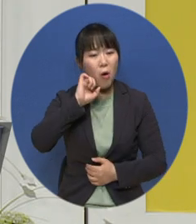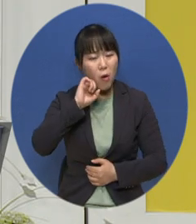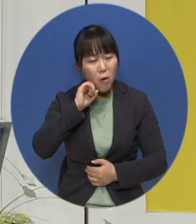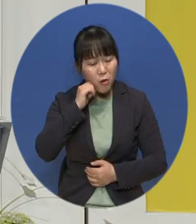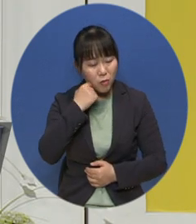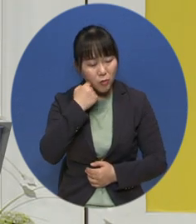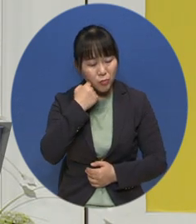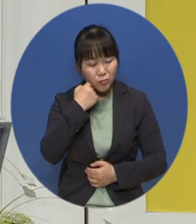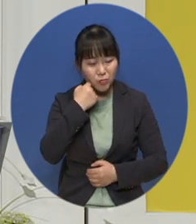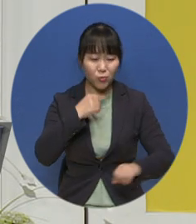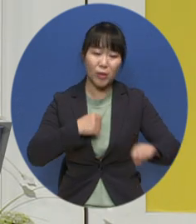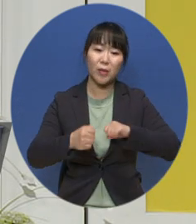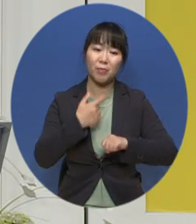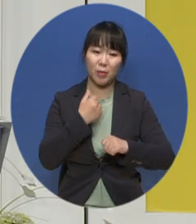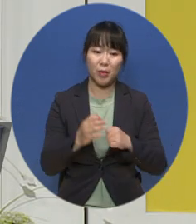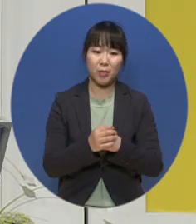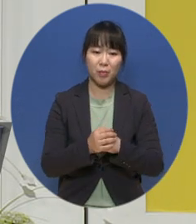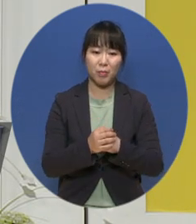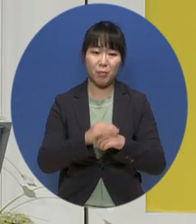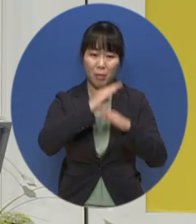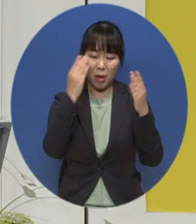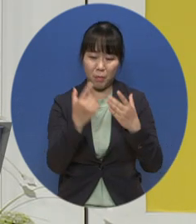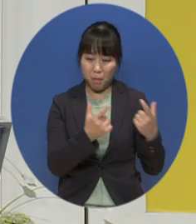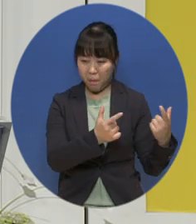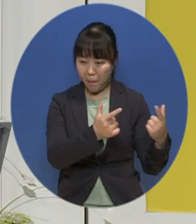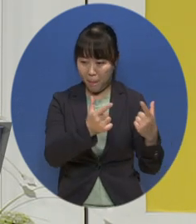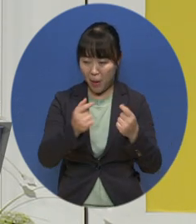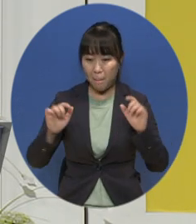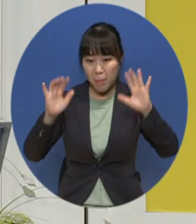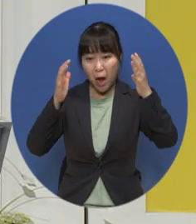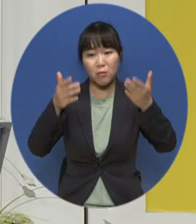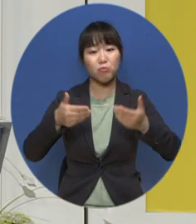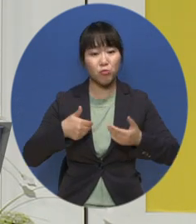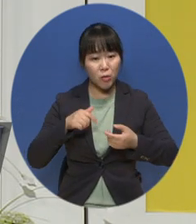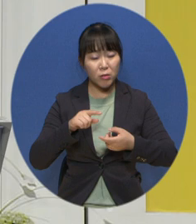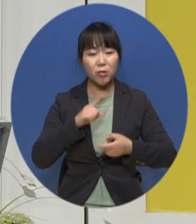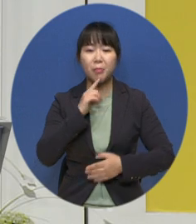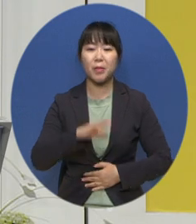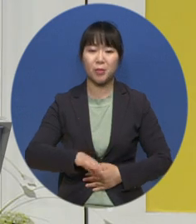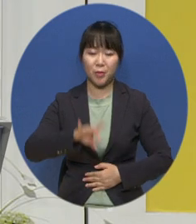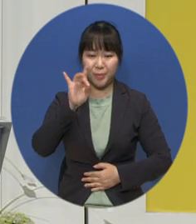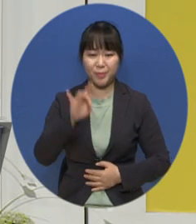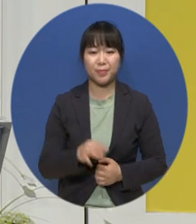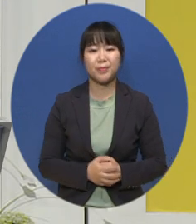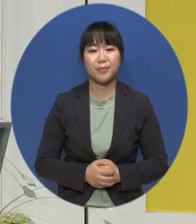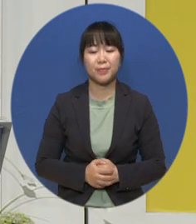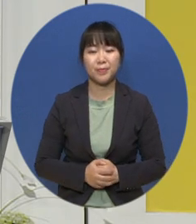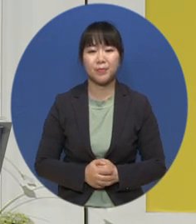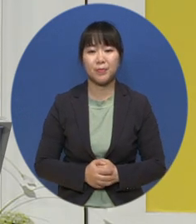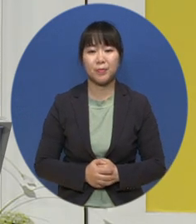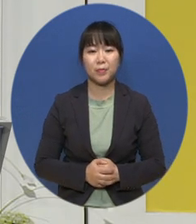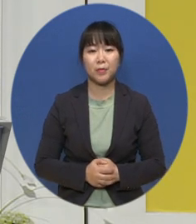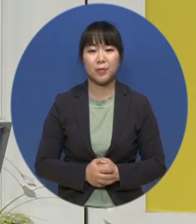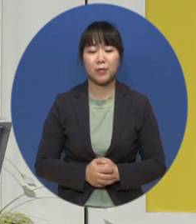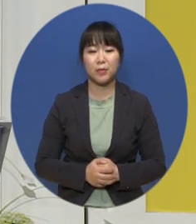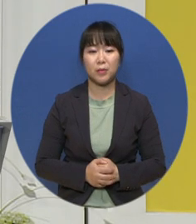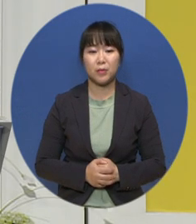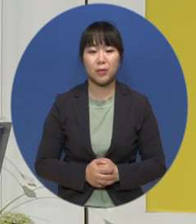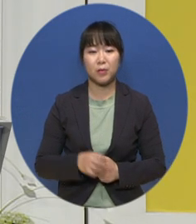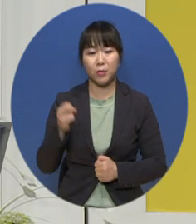예 만장일치 추대 나간 것은 에 처음이요 처음 이라고 볼 수 있는데 그 장애인 제가